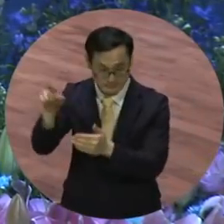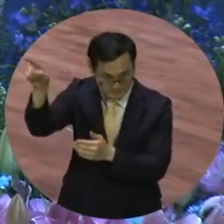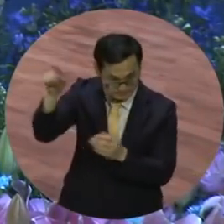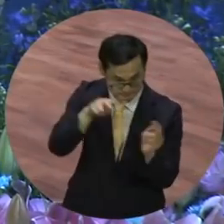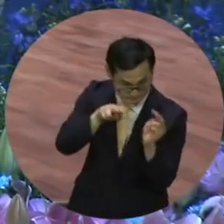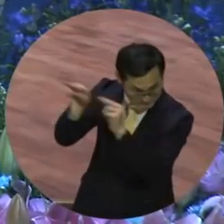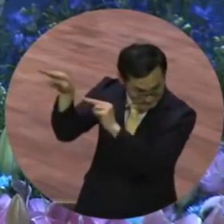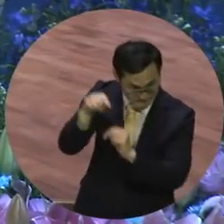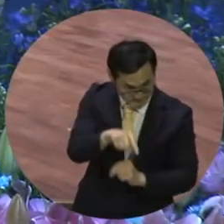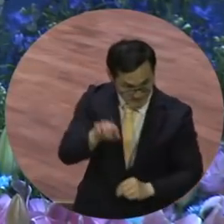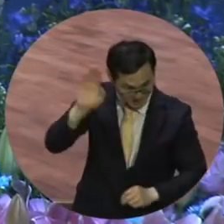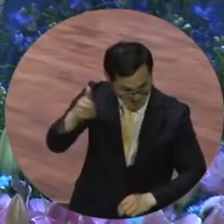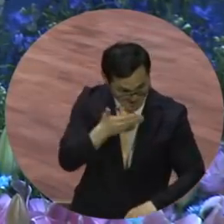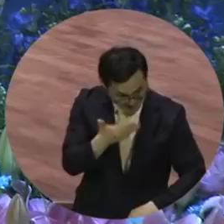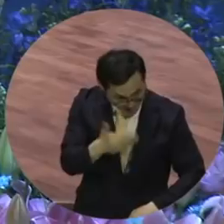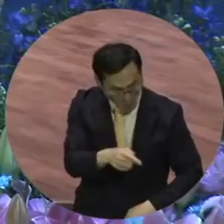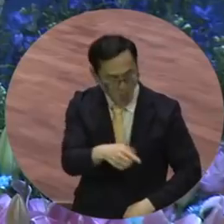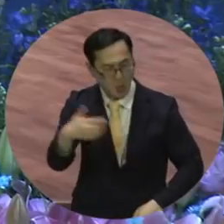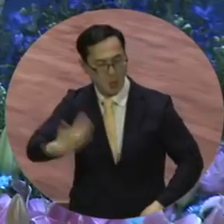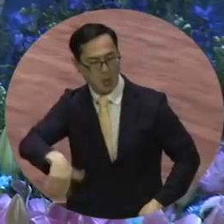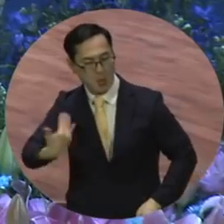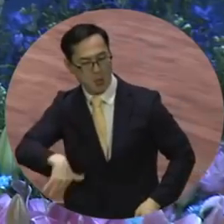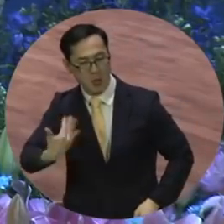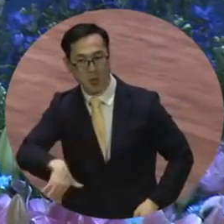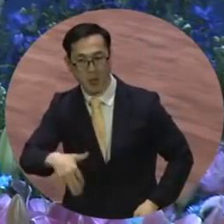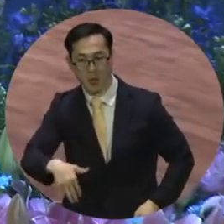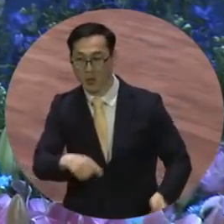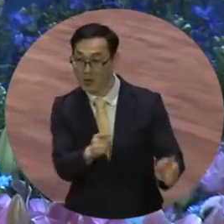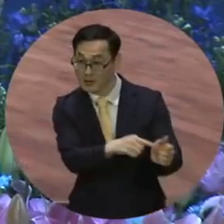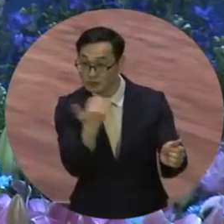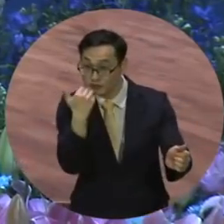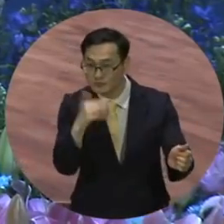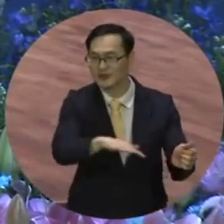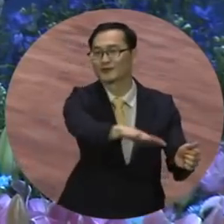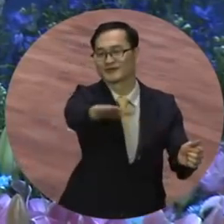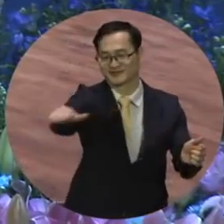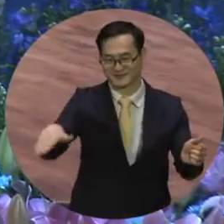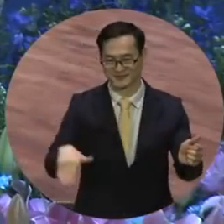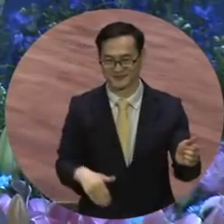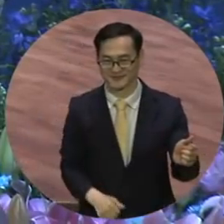바랄 수 없는 걸 없는 중에 바라고. 이야, 아브라함의 믿음이네.